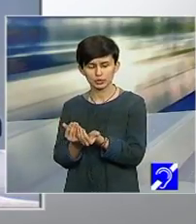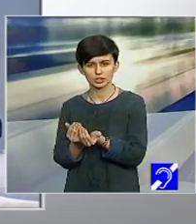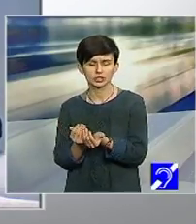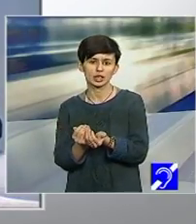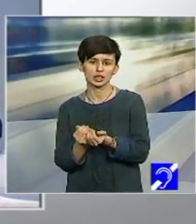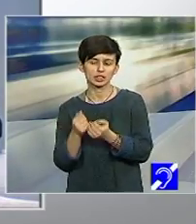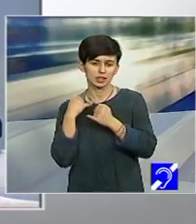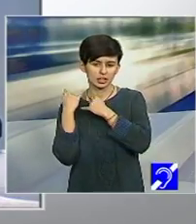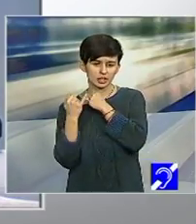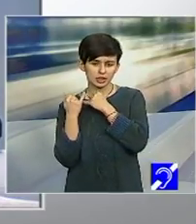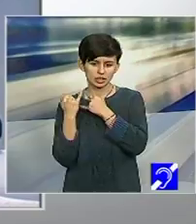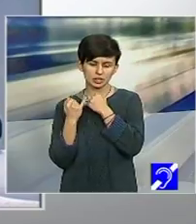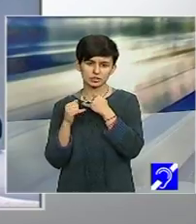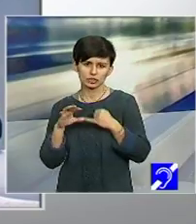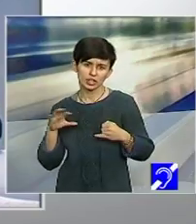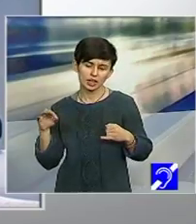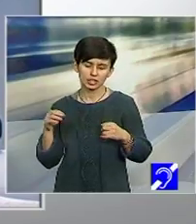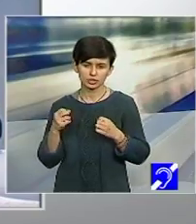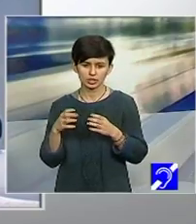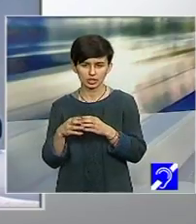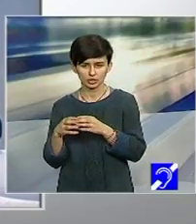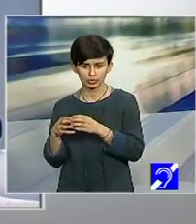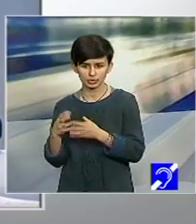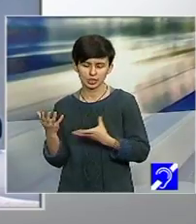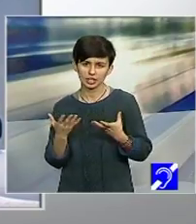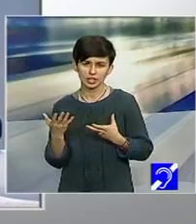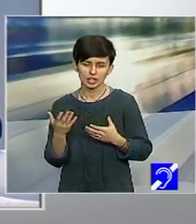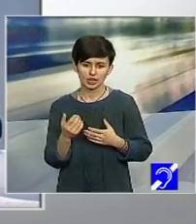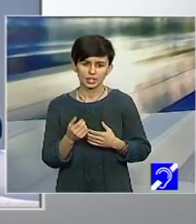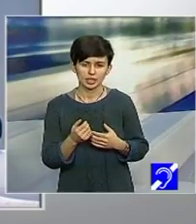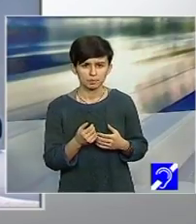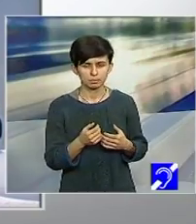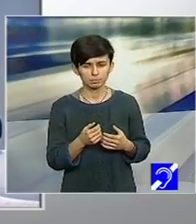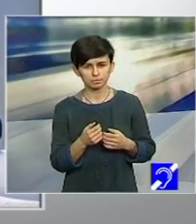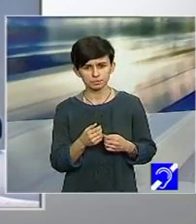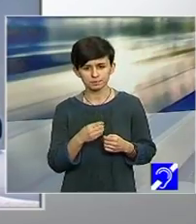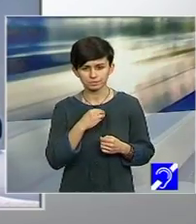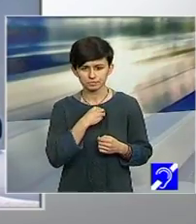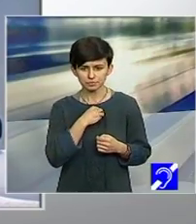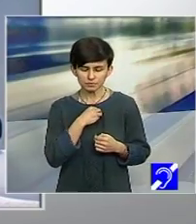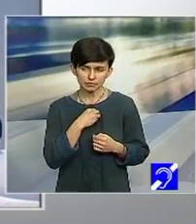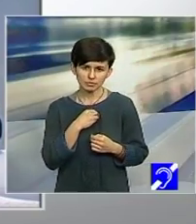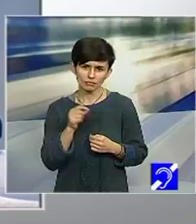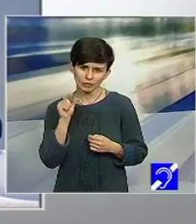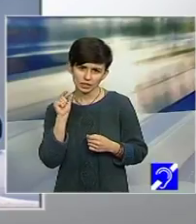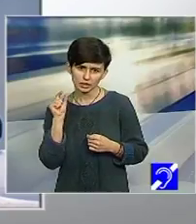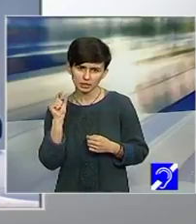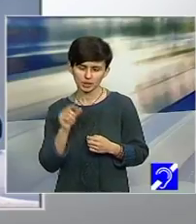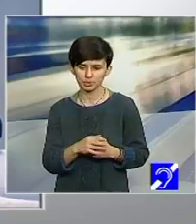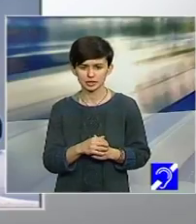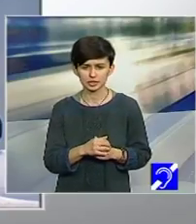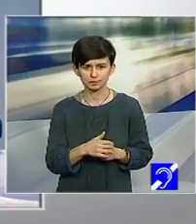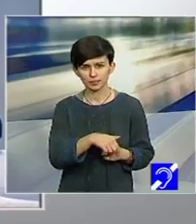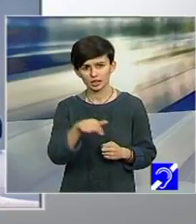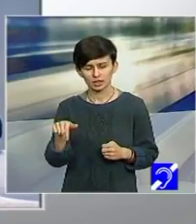de istoria altor grupuri care au suferit mai mult sau mai puțin în același timp. Deci noi avem un mandat